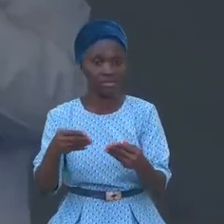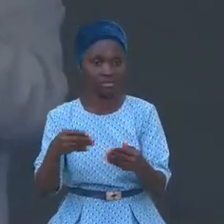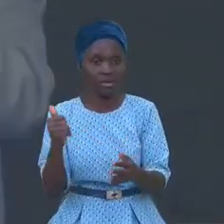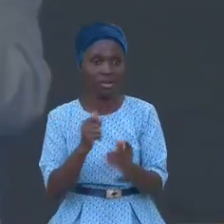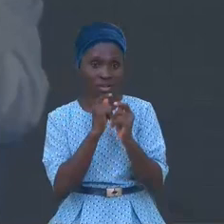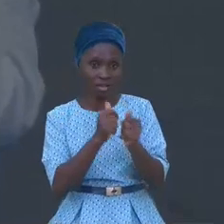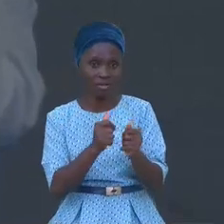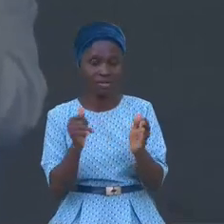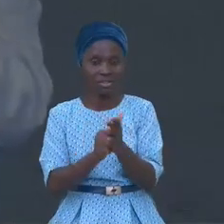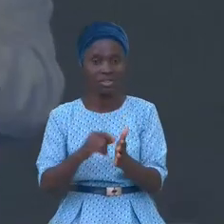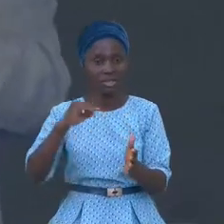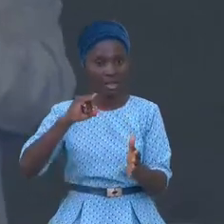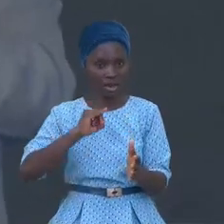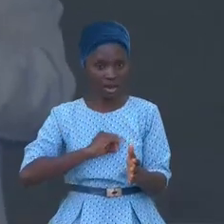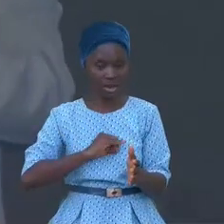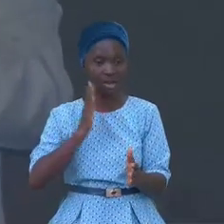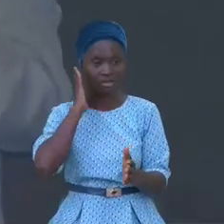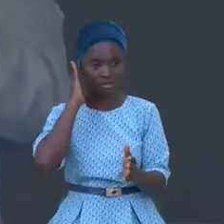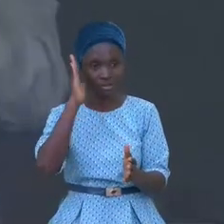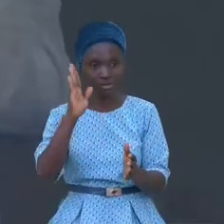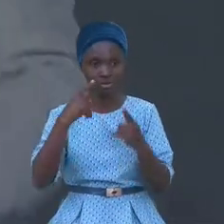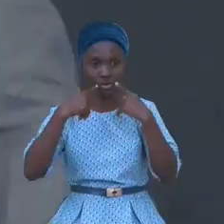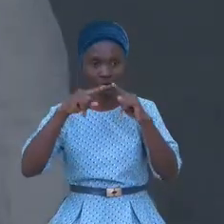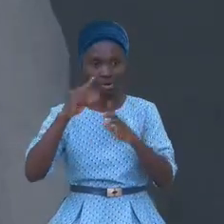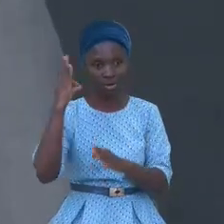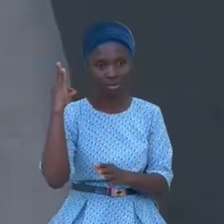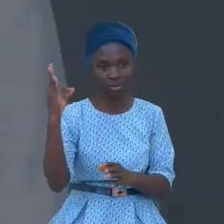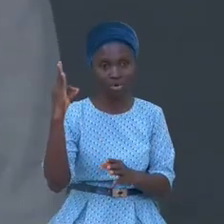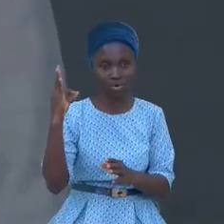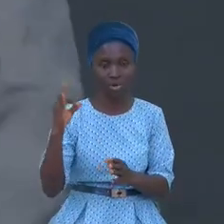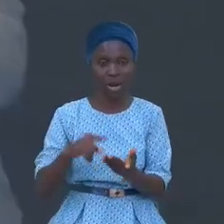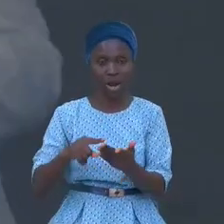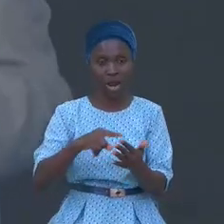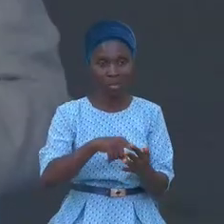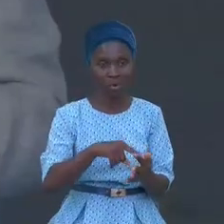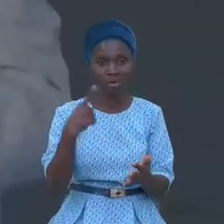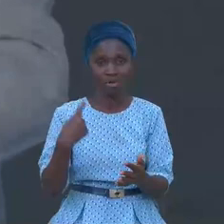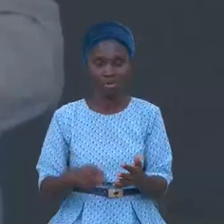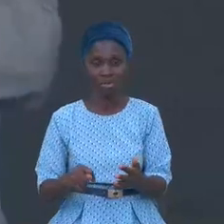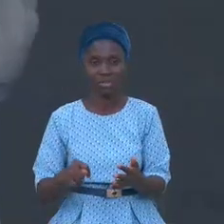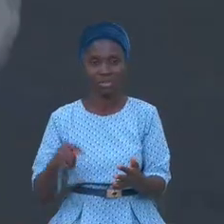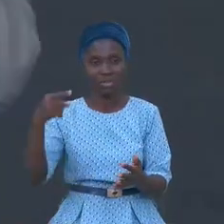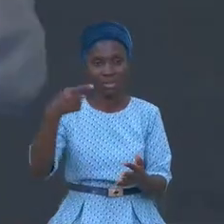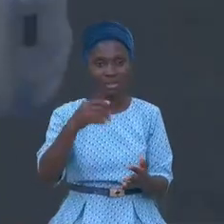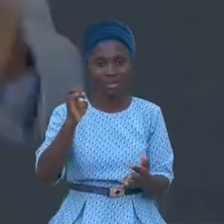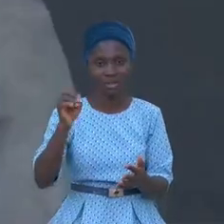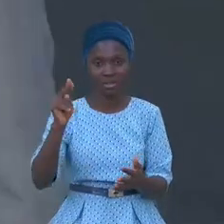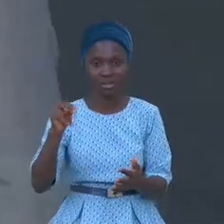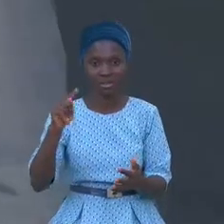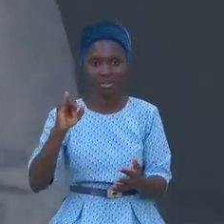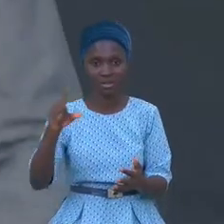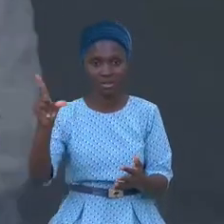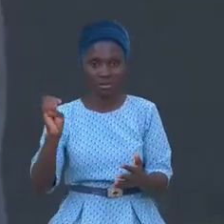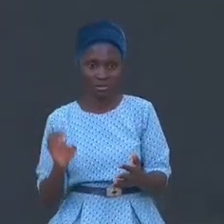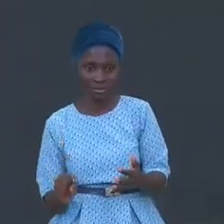d'annoncer aux païens, je déclare, je proclame aux païens les richesses